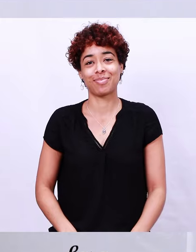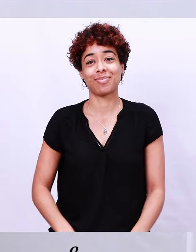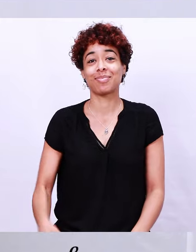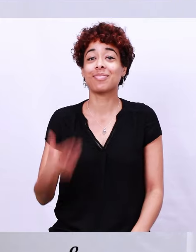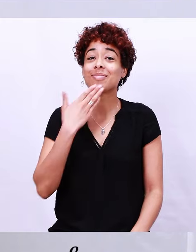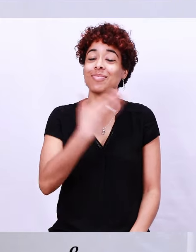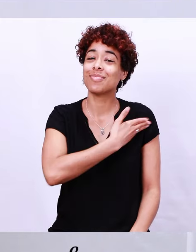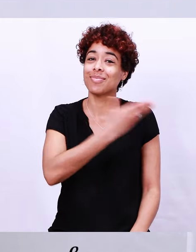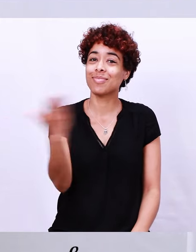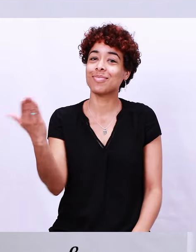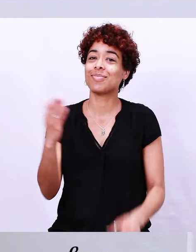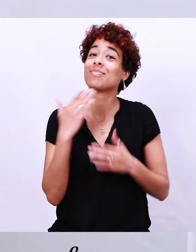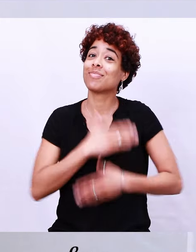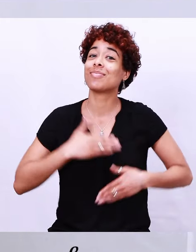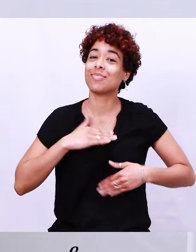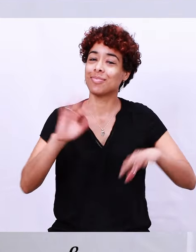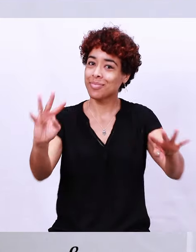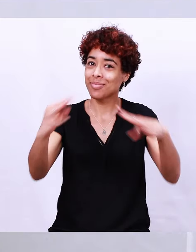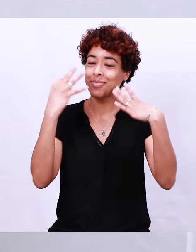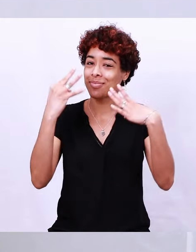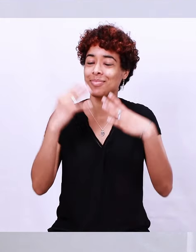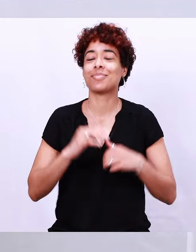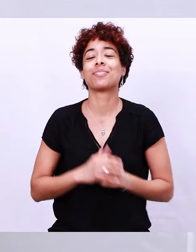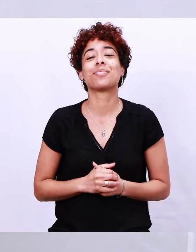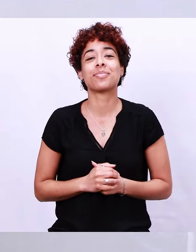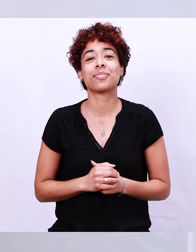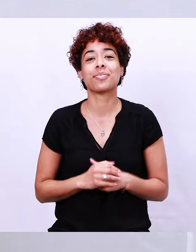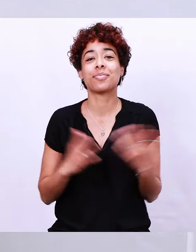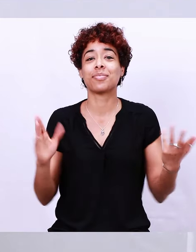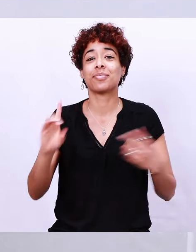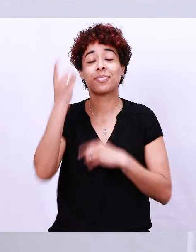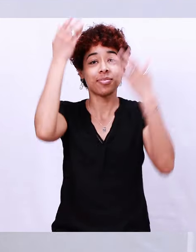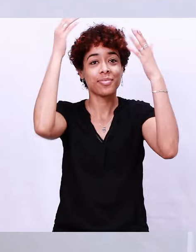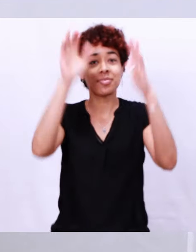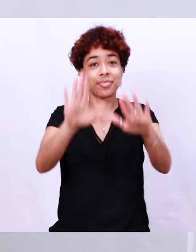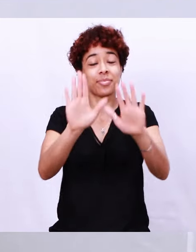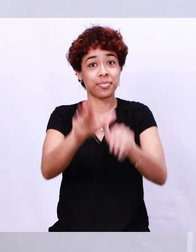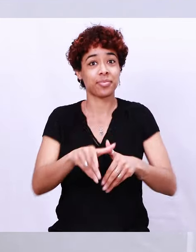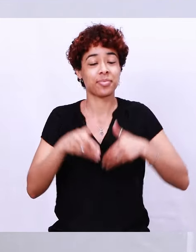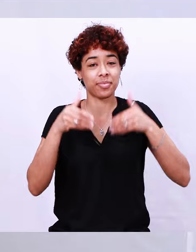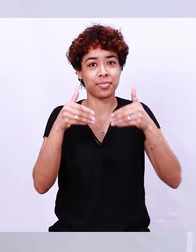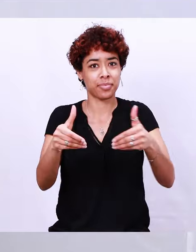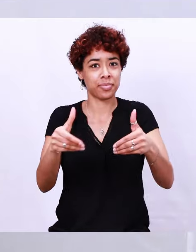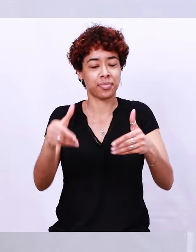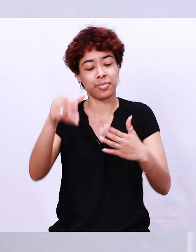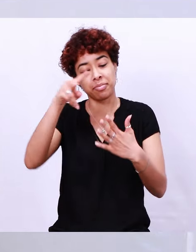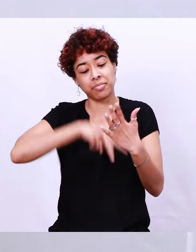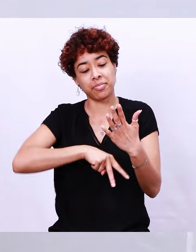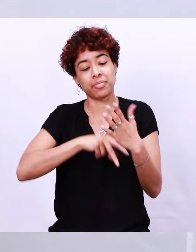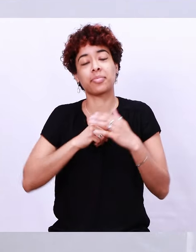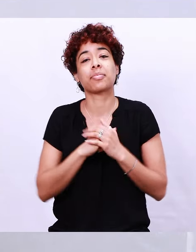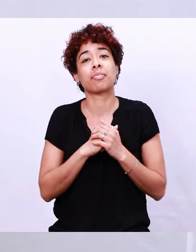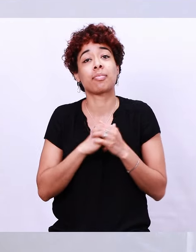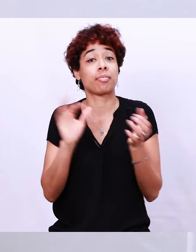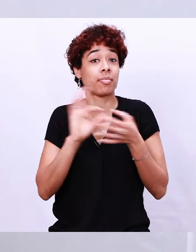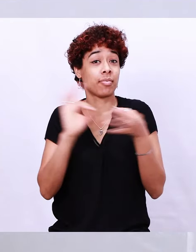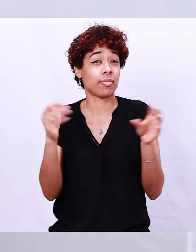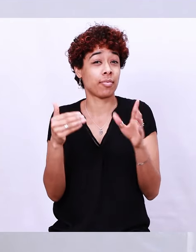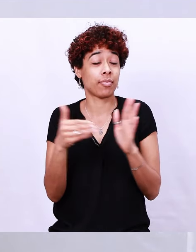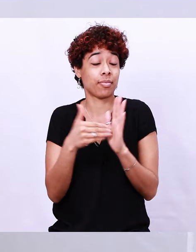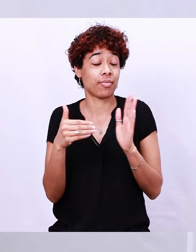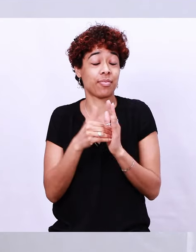bien bonjour à tous et à toutes contant de vous retrouver en ce début de semaine que Dieu vous bénisse on continue notre lecture avec toujours l'histoire de